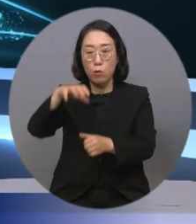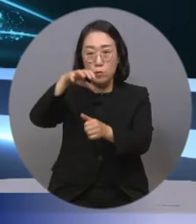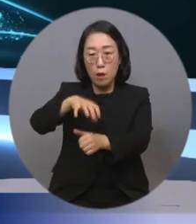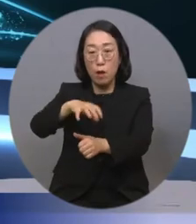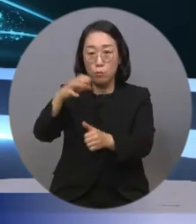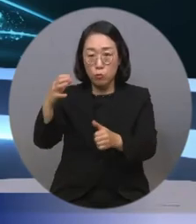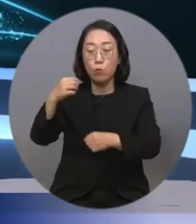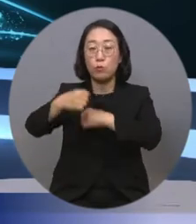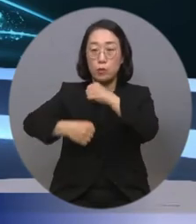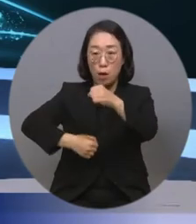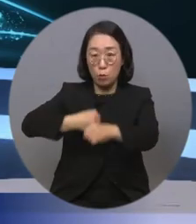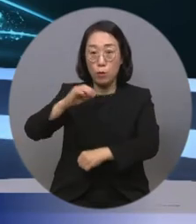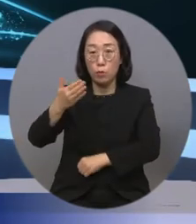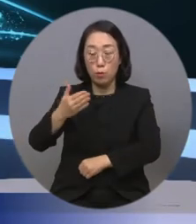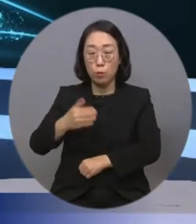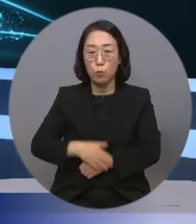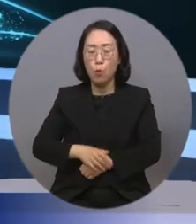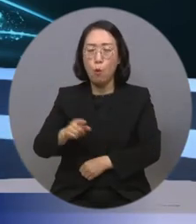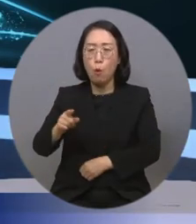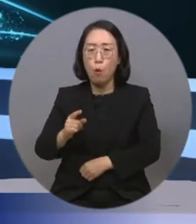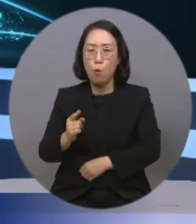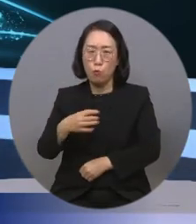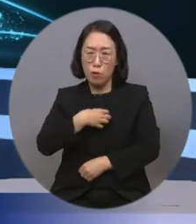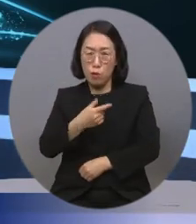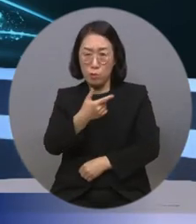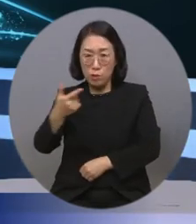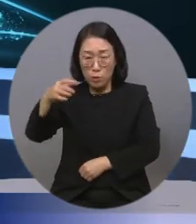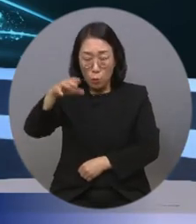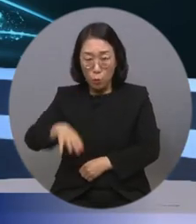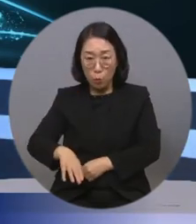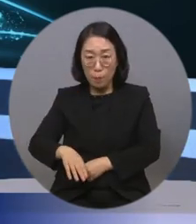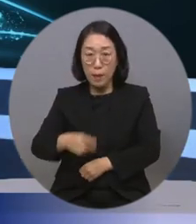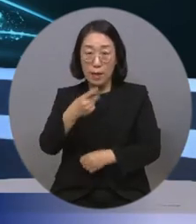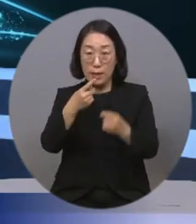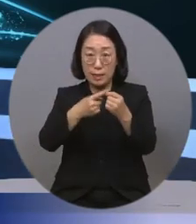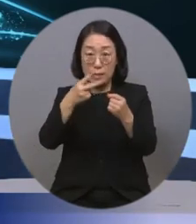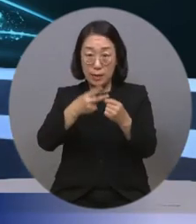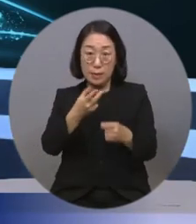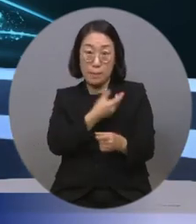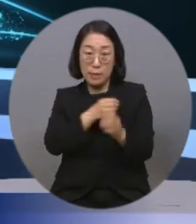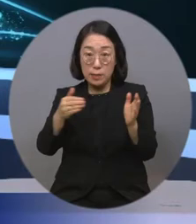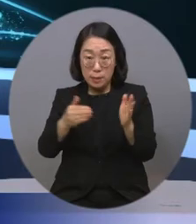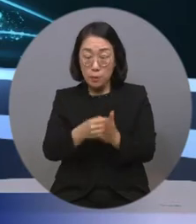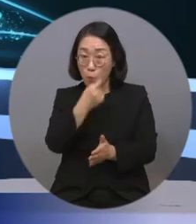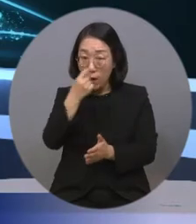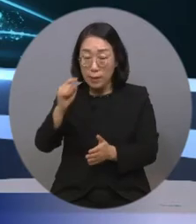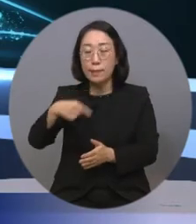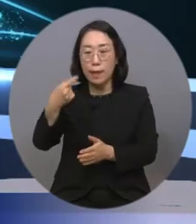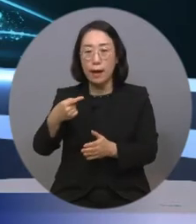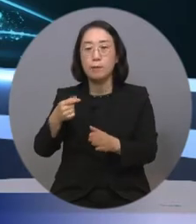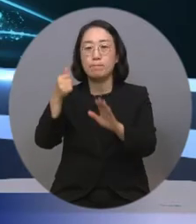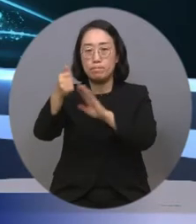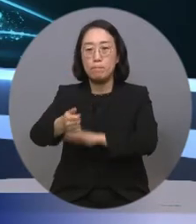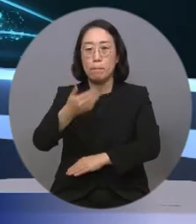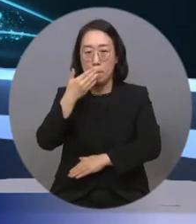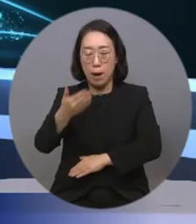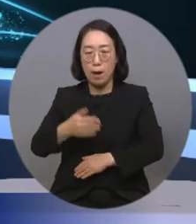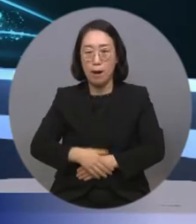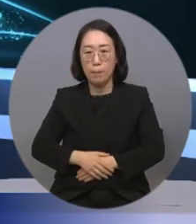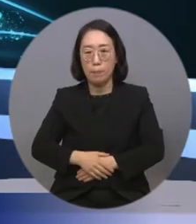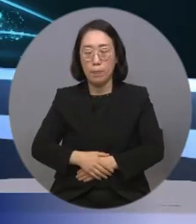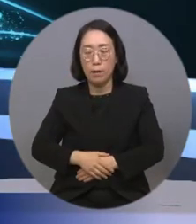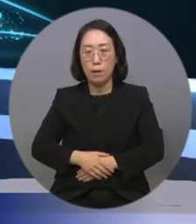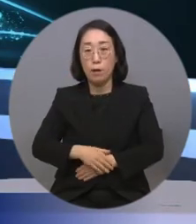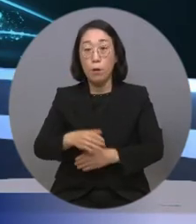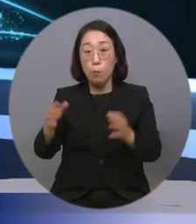노래방과 헬스장 같은 고위험 시설에는 방역패스가 도입됩니다. 사회복지시설 출입은 접종 완료자를